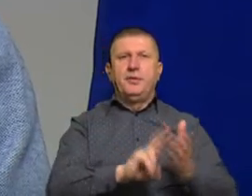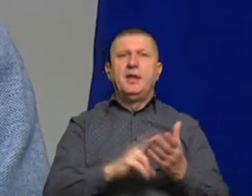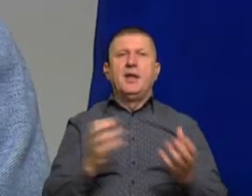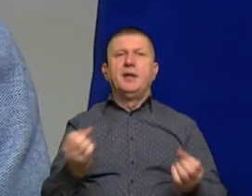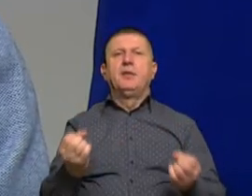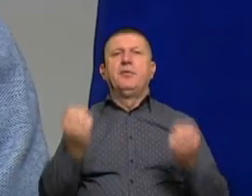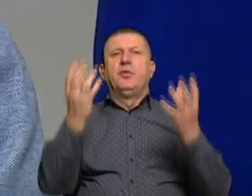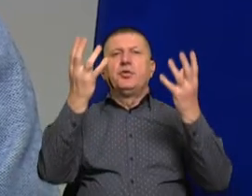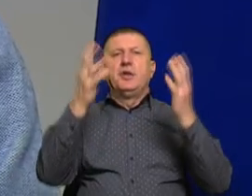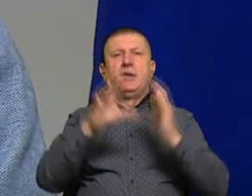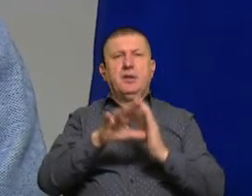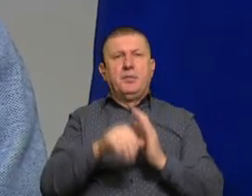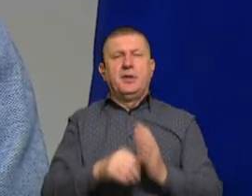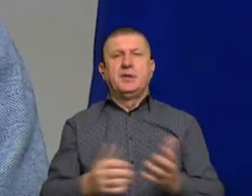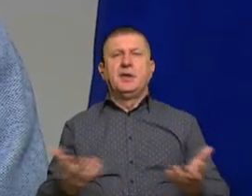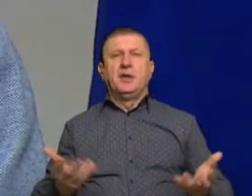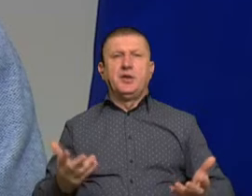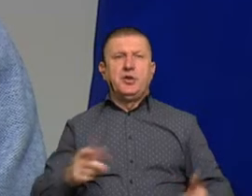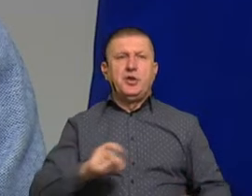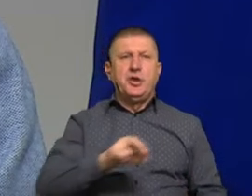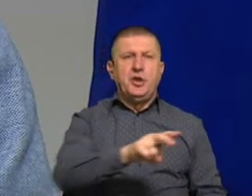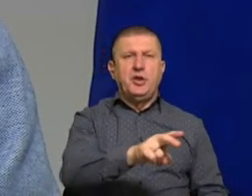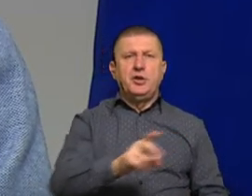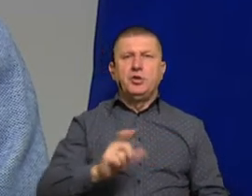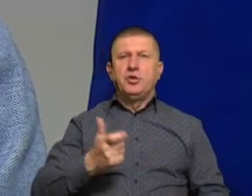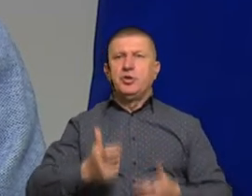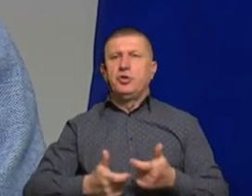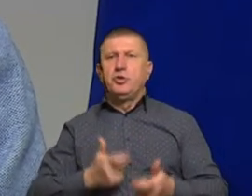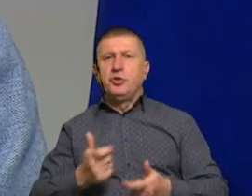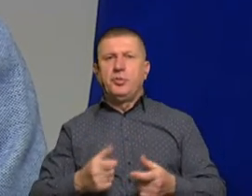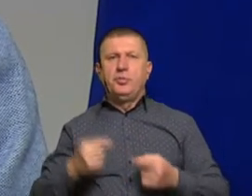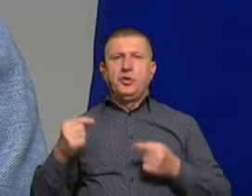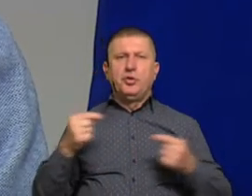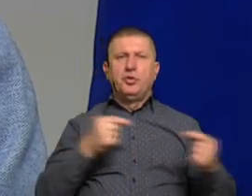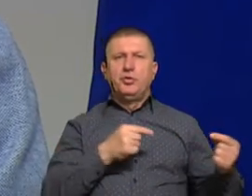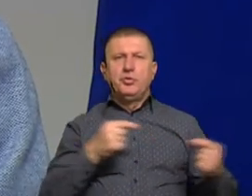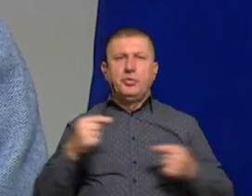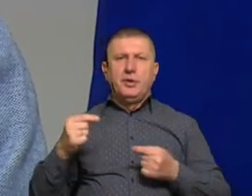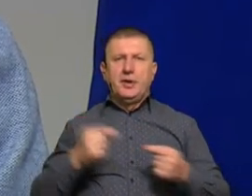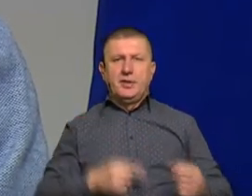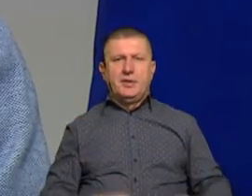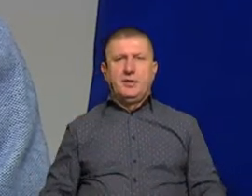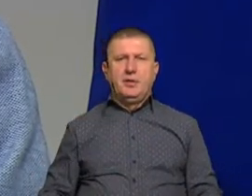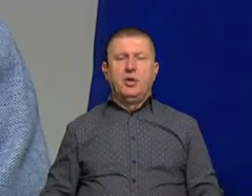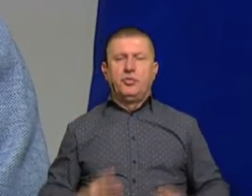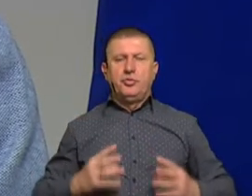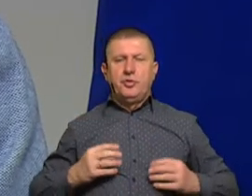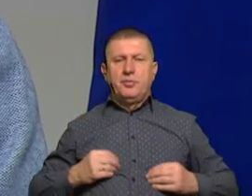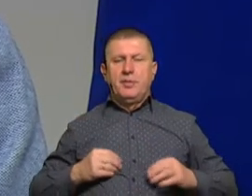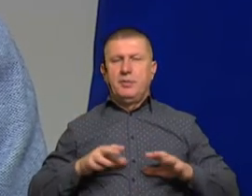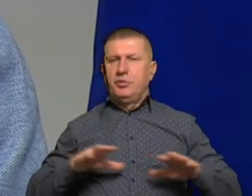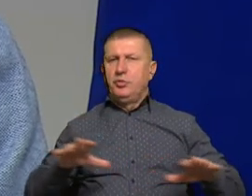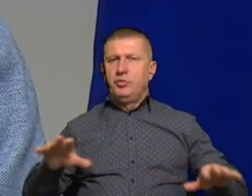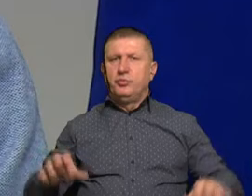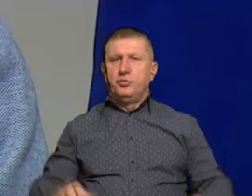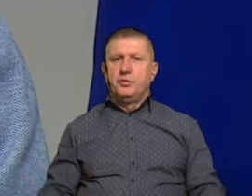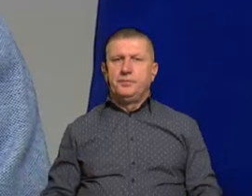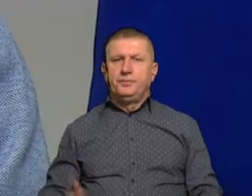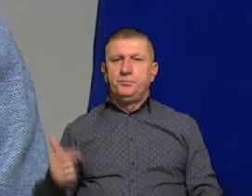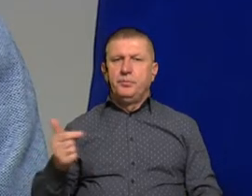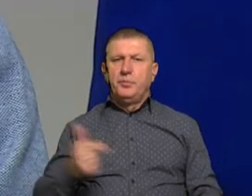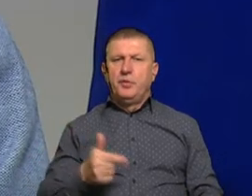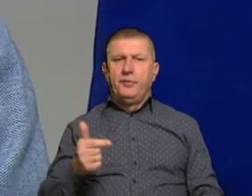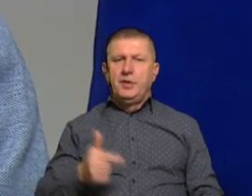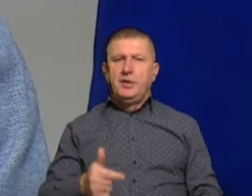udać, żeby załatwić daną sprawę, żeby właśnie brać udział w konsultacjach, zyskamy bardzo dużo. Powinniśmy